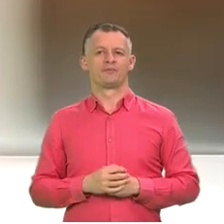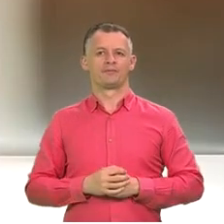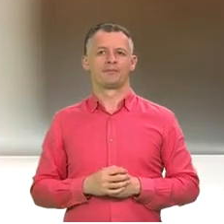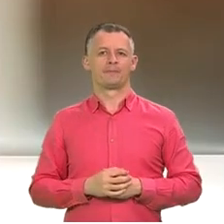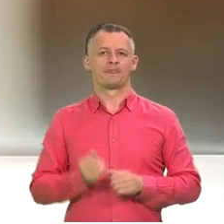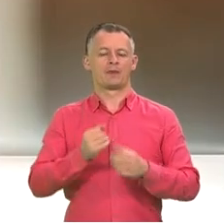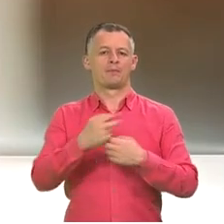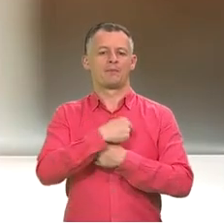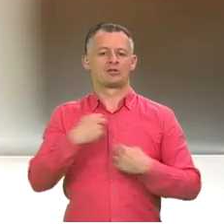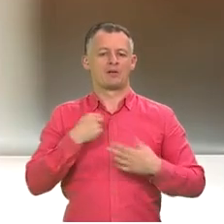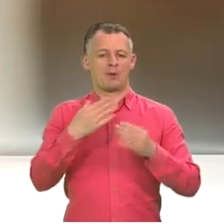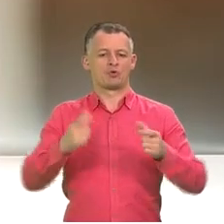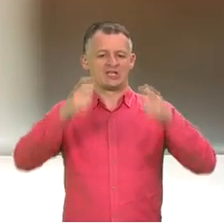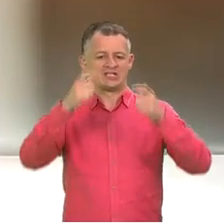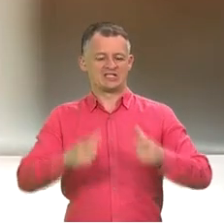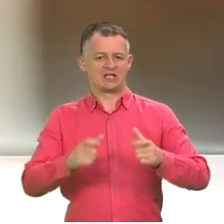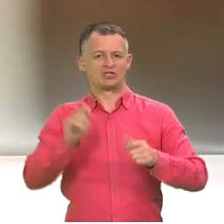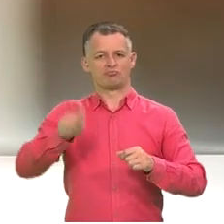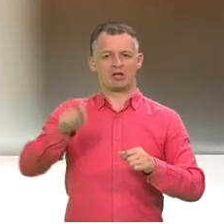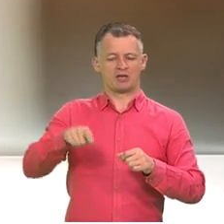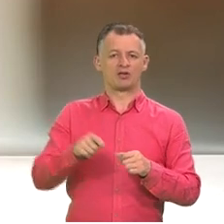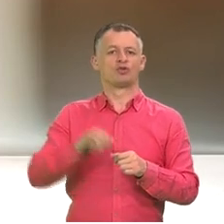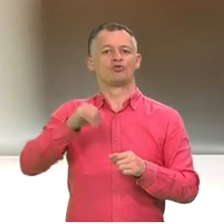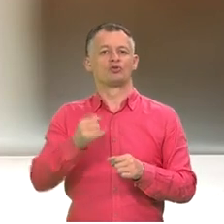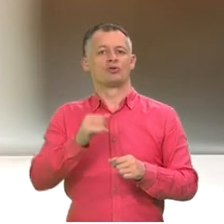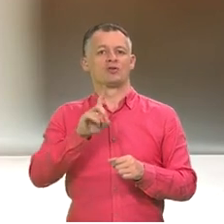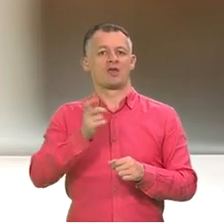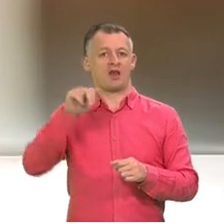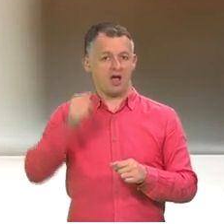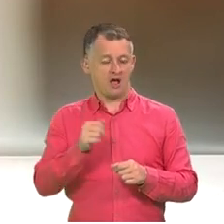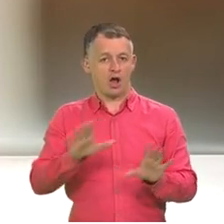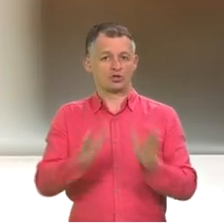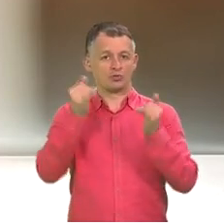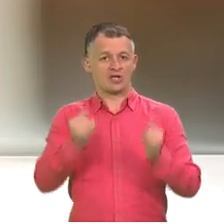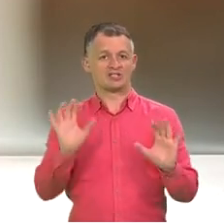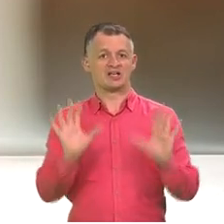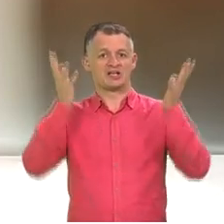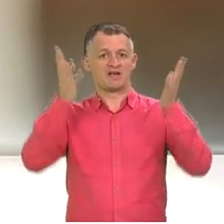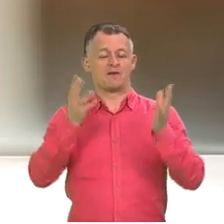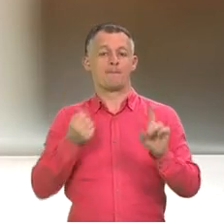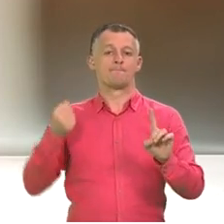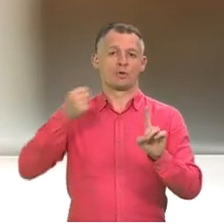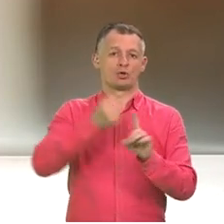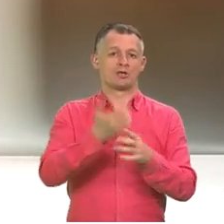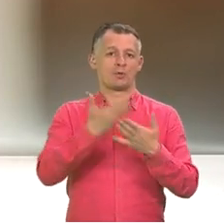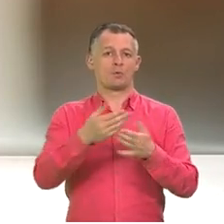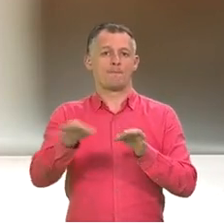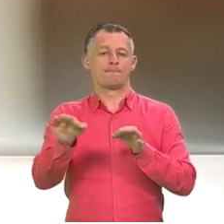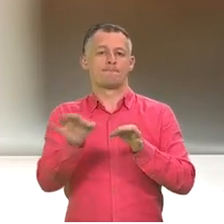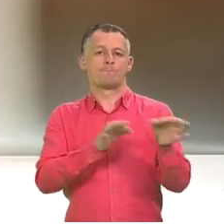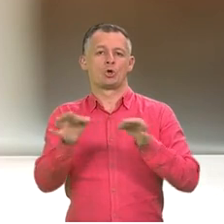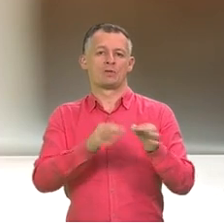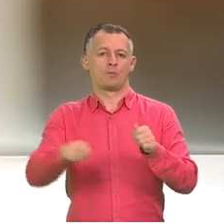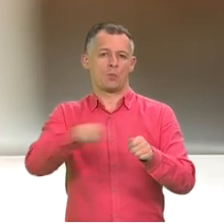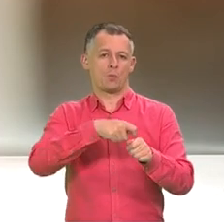Magistrații din mai multe instanțe și parchete din țară, inclusiv DNA și Curtea de Apel, au început astăzi greva în semn de protest față de proiectul de modificare a